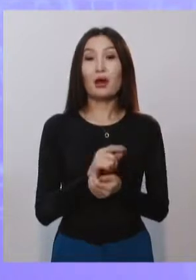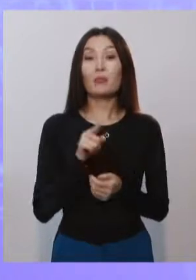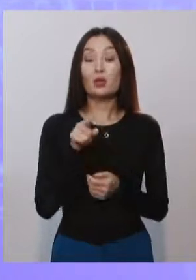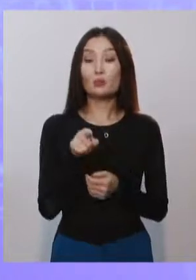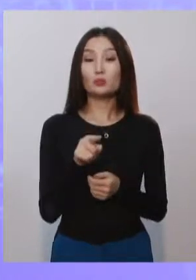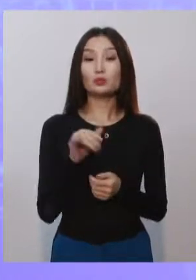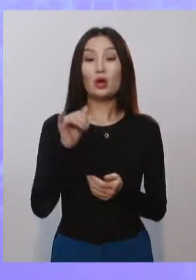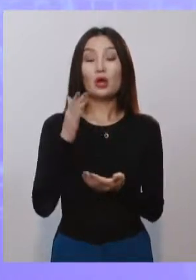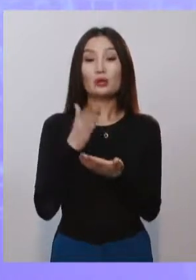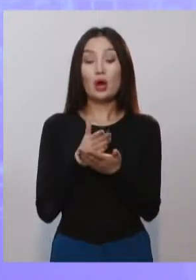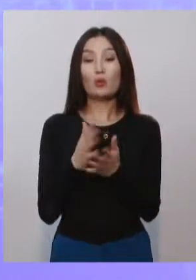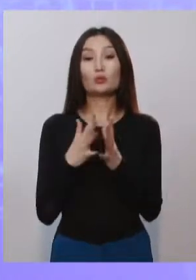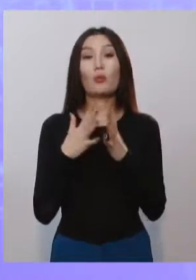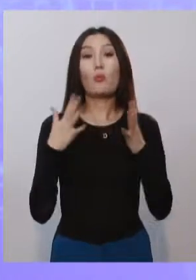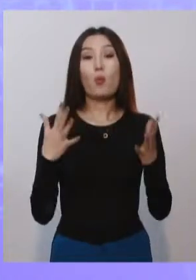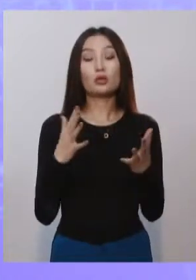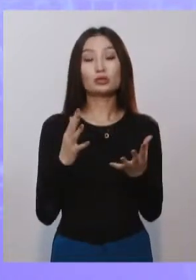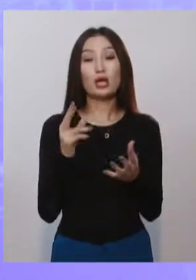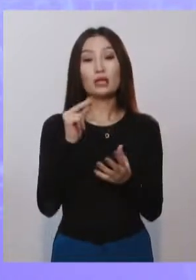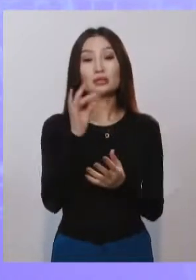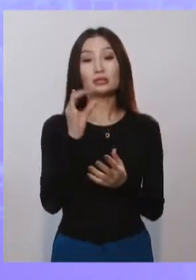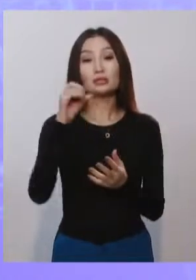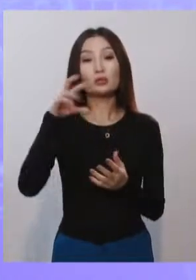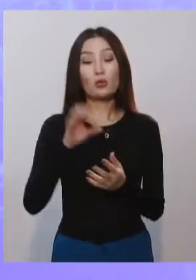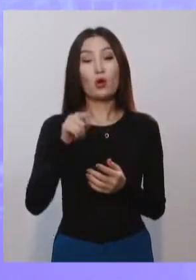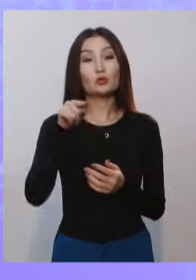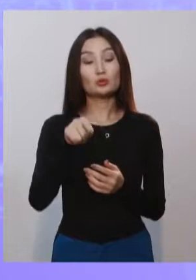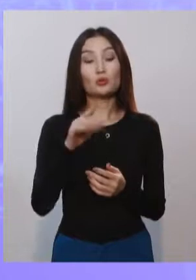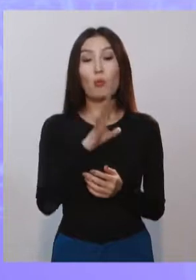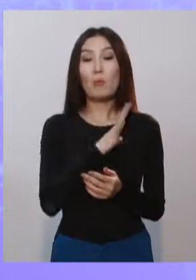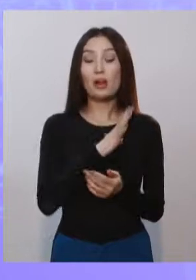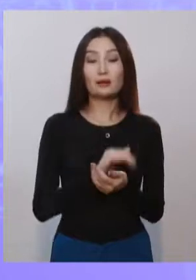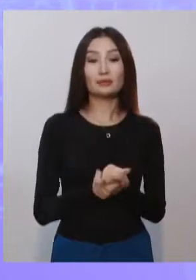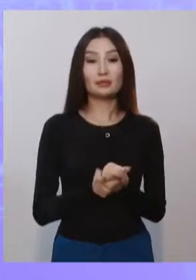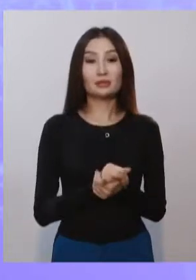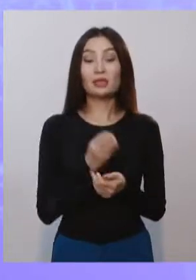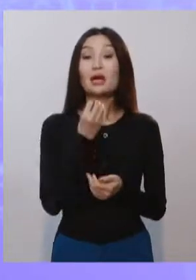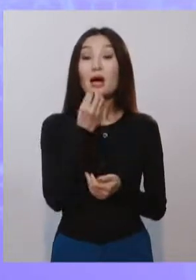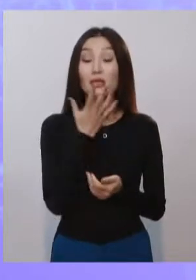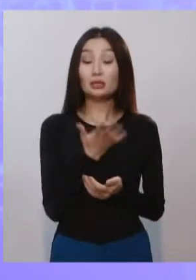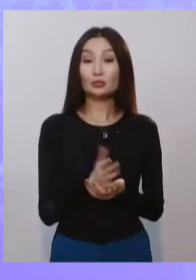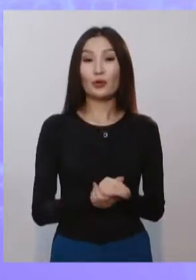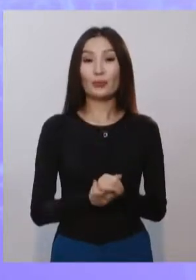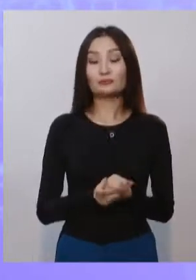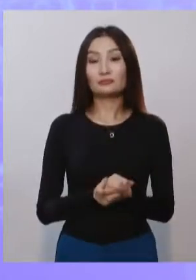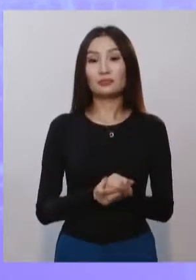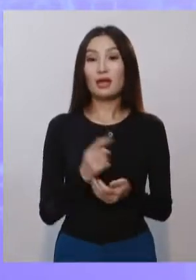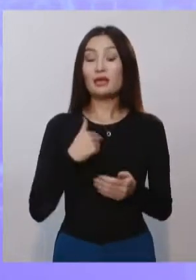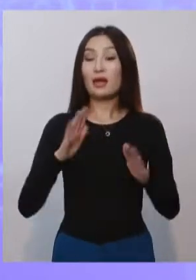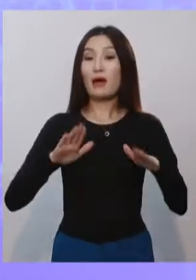что находим большее число то что было хорошо я